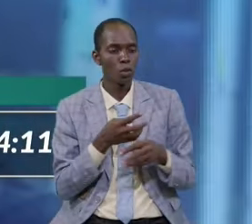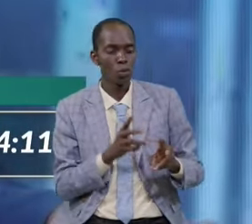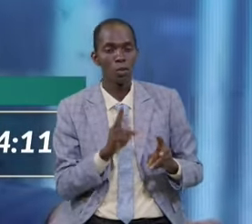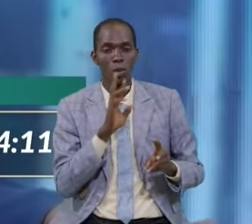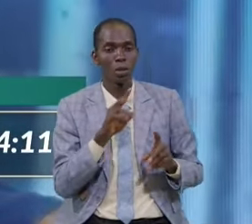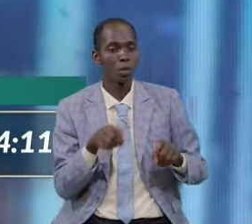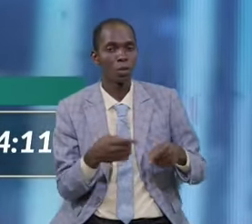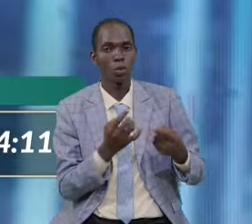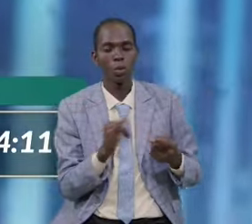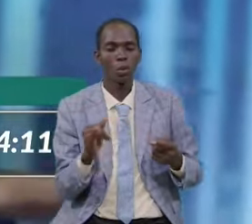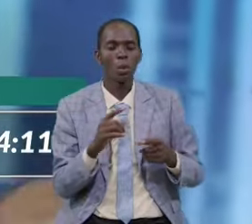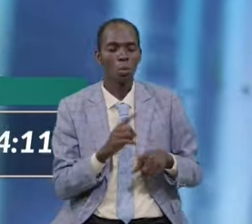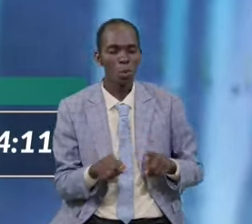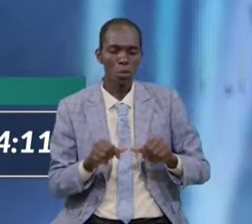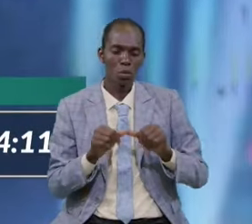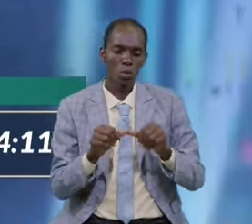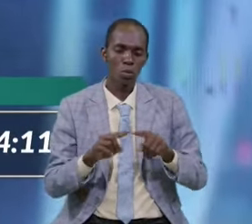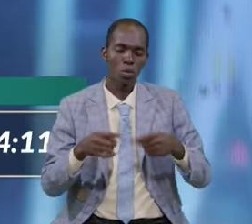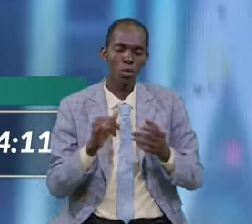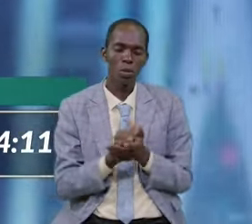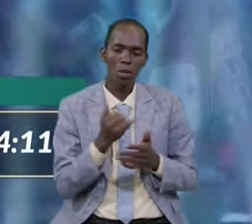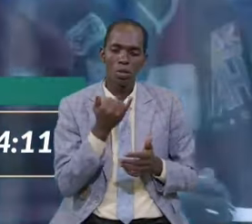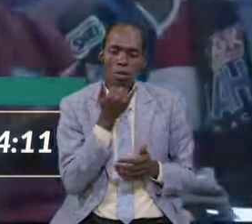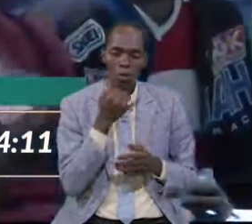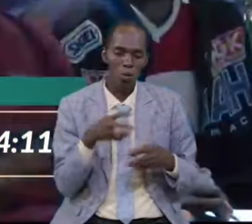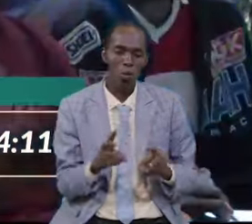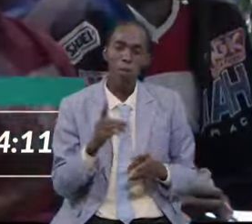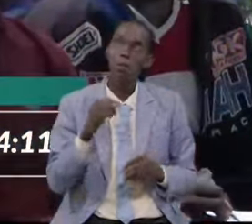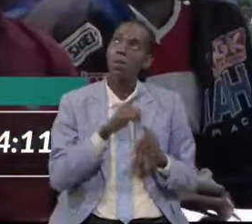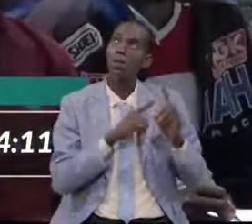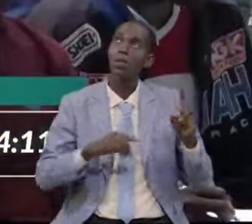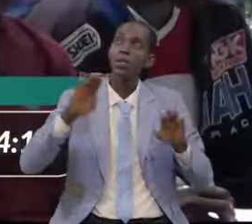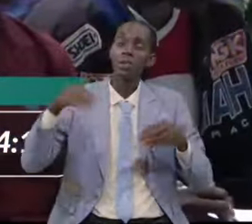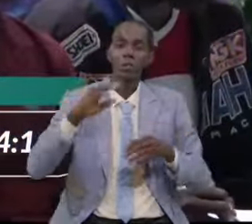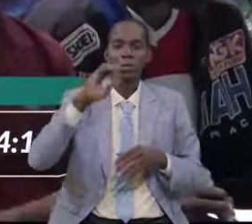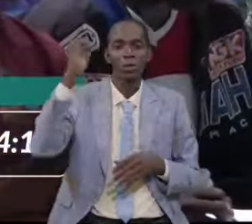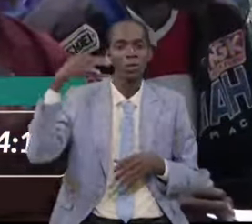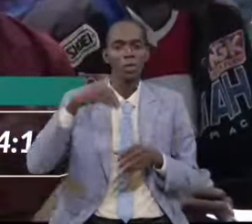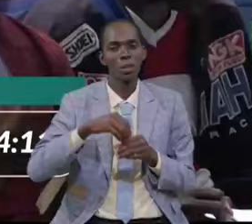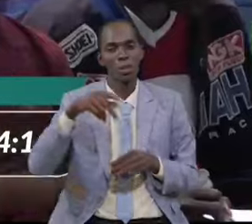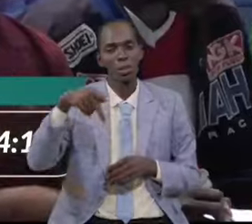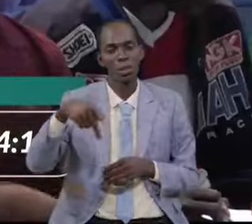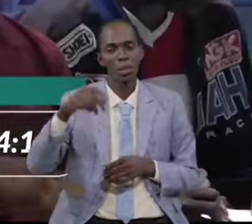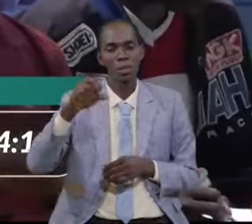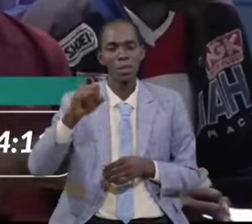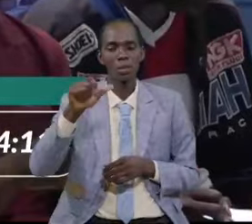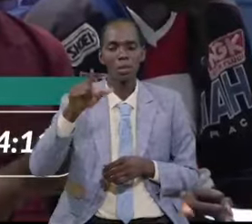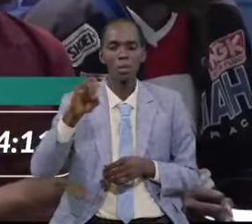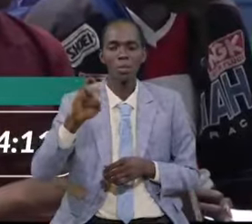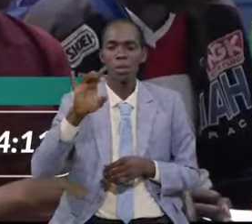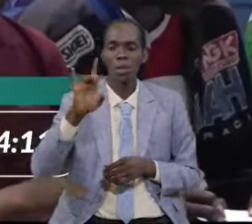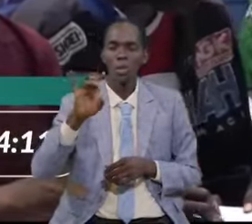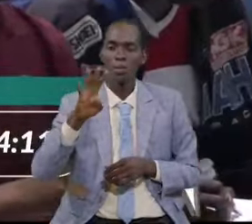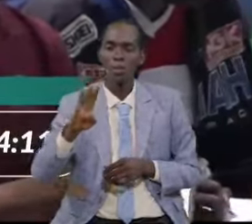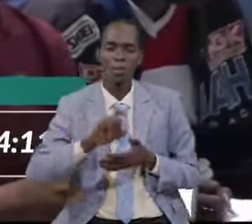sont sur la mauvaise voie. Ils te donnent la grâce. En Psaume 84, à partir du verset 11, verset 12, 8 secondes, car l'Éternel